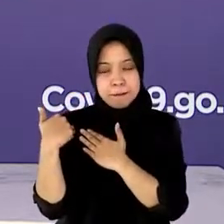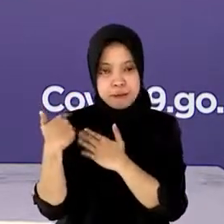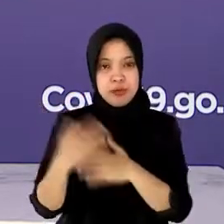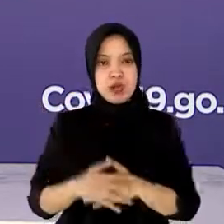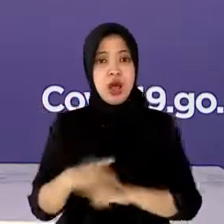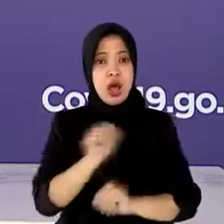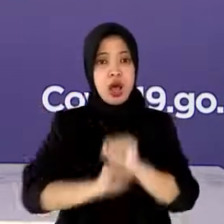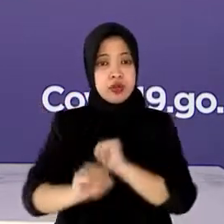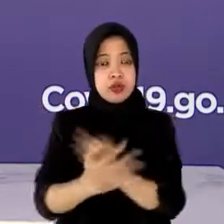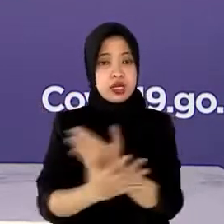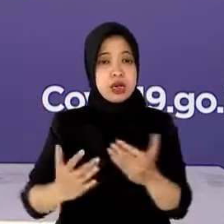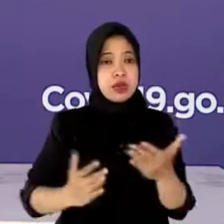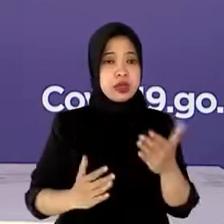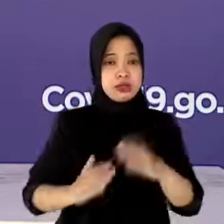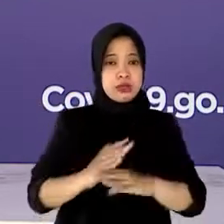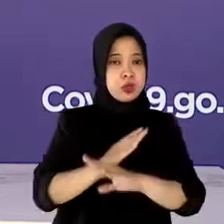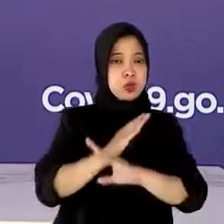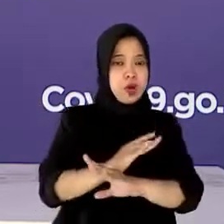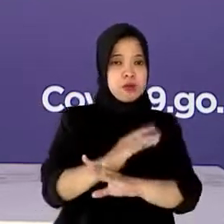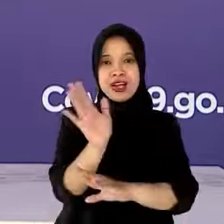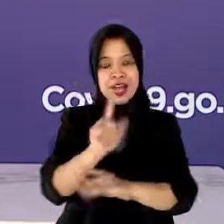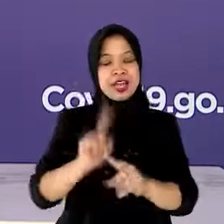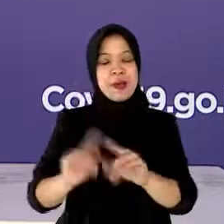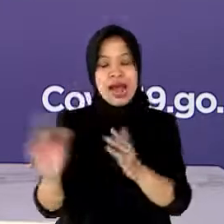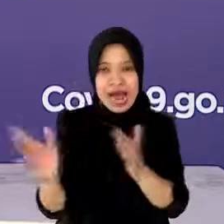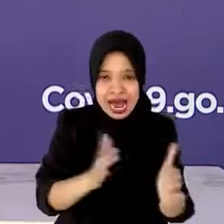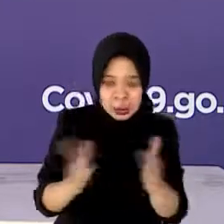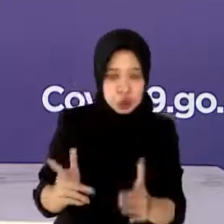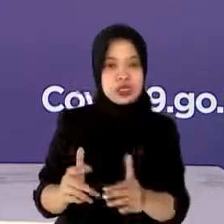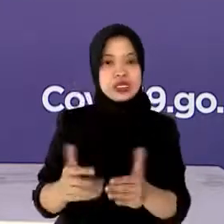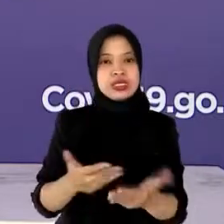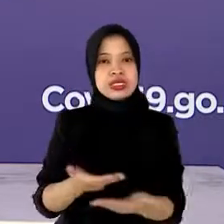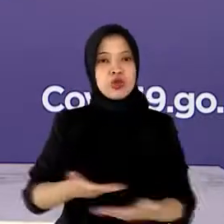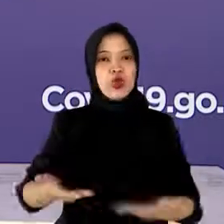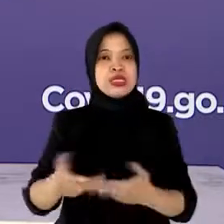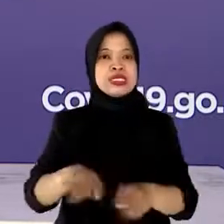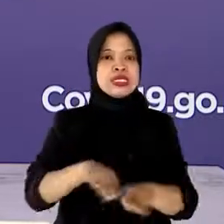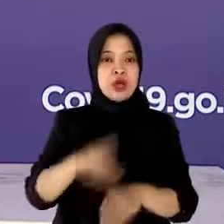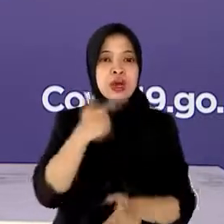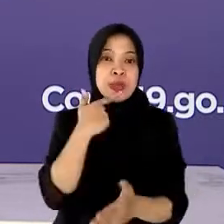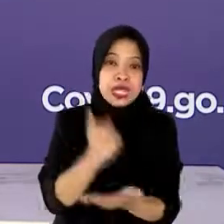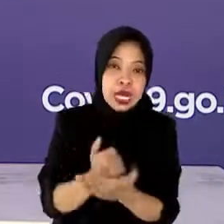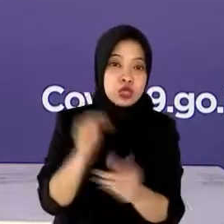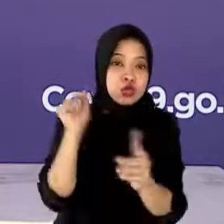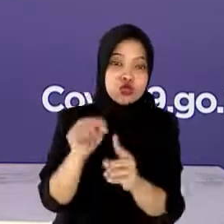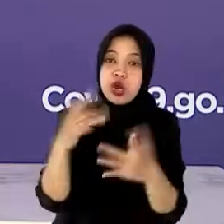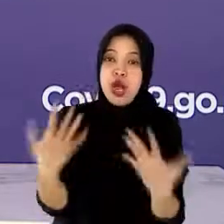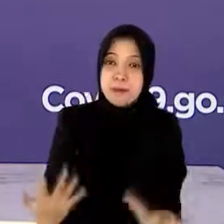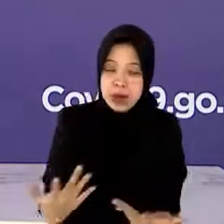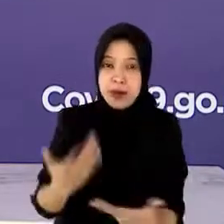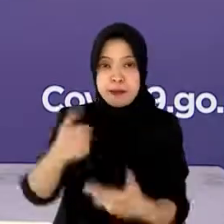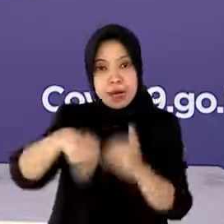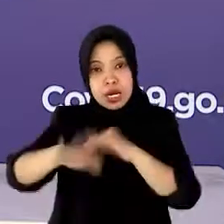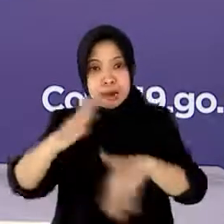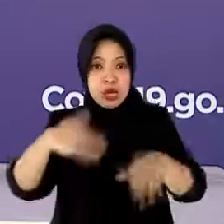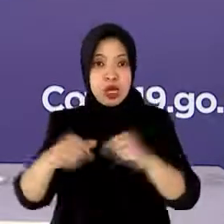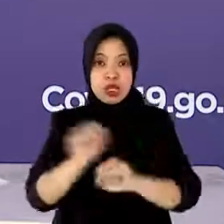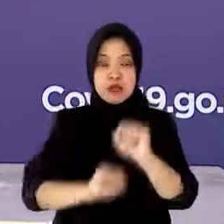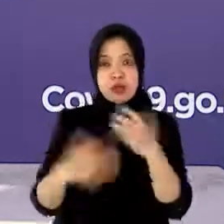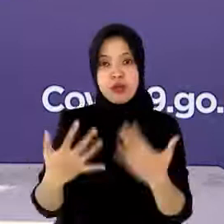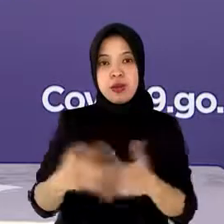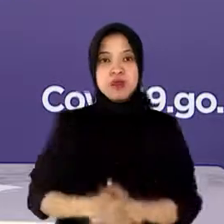mobilitas tidak dilarang namun baiknya dikendalikan sesuai dengan tingkat kepentingan atau orientasinya terima